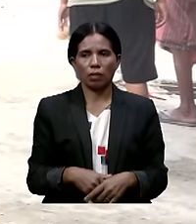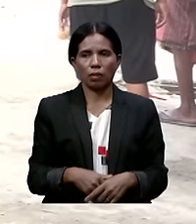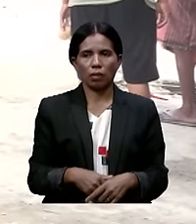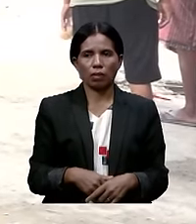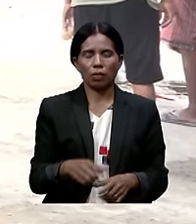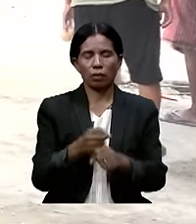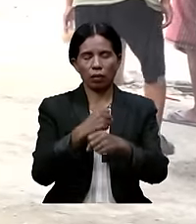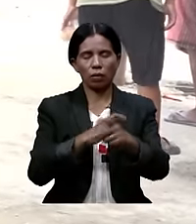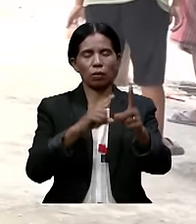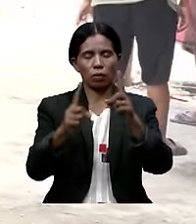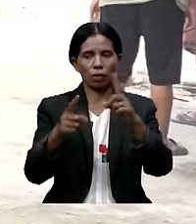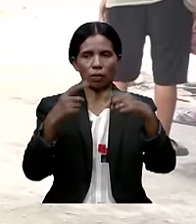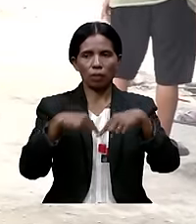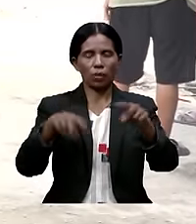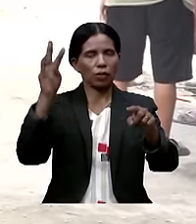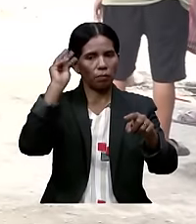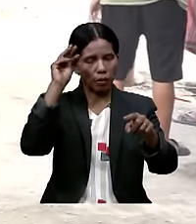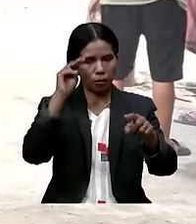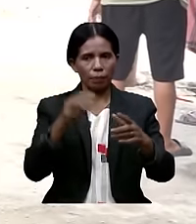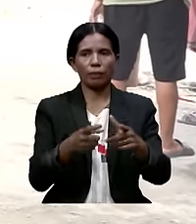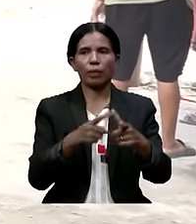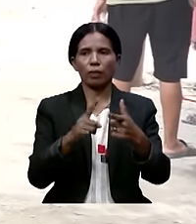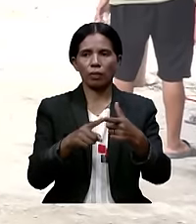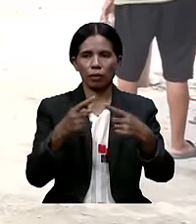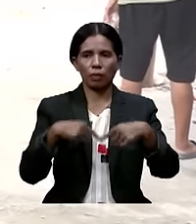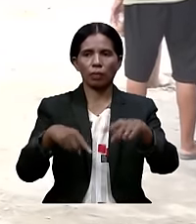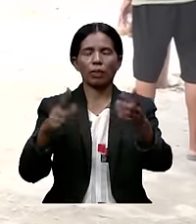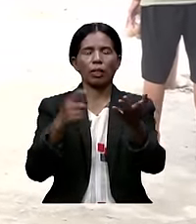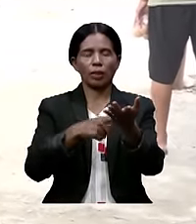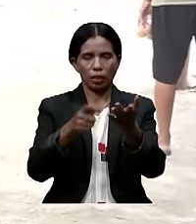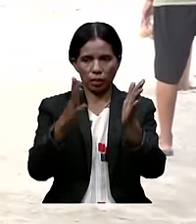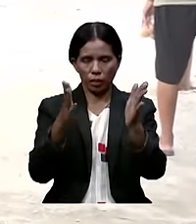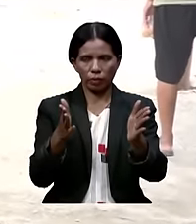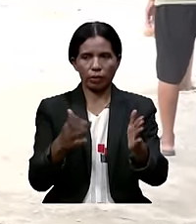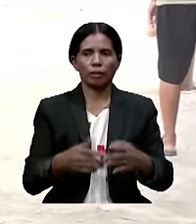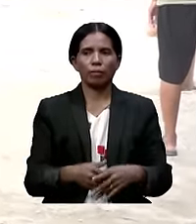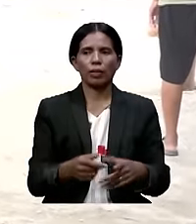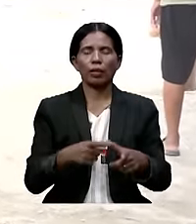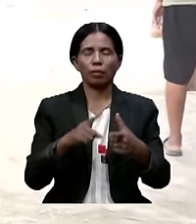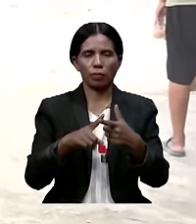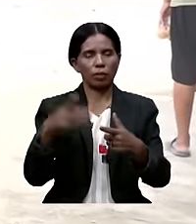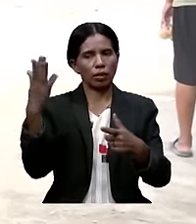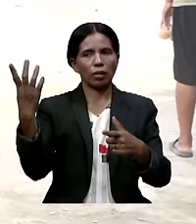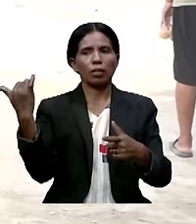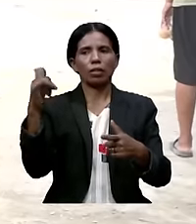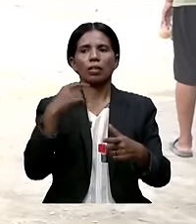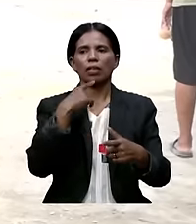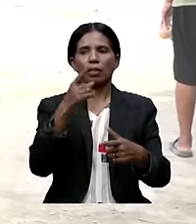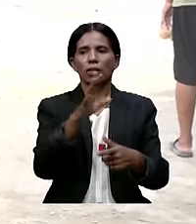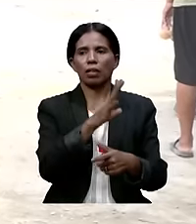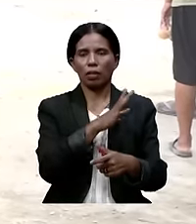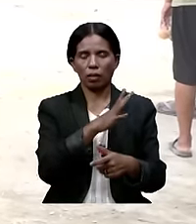Konfirmasyon ini, hoto bafi la falta ministru, hoto bafi la falta teknik ini fati. Depois iha ne apa sih radia mbak dia hein